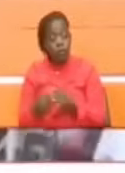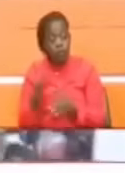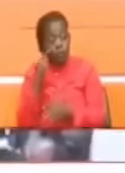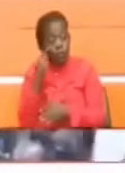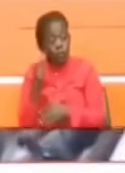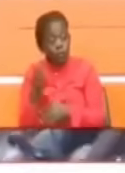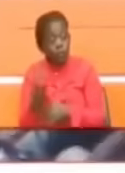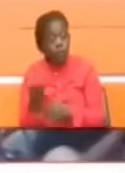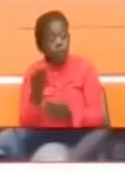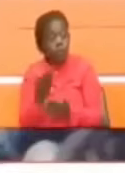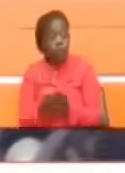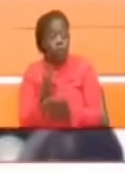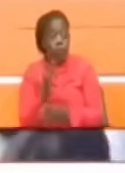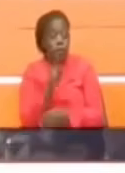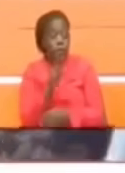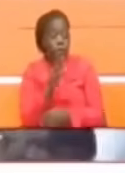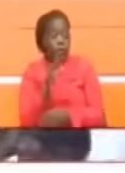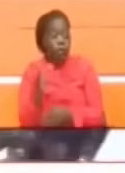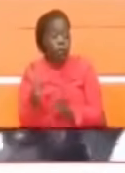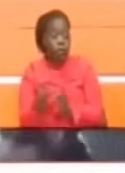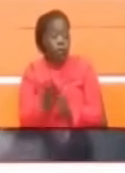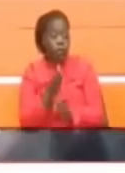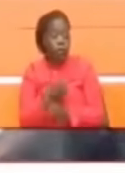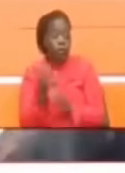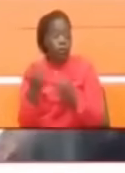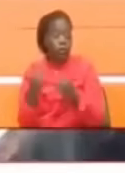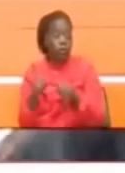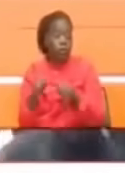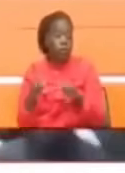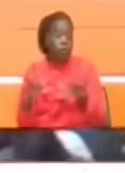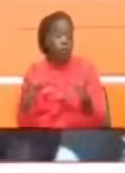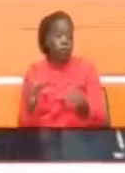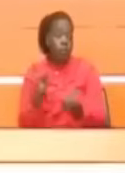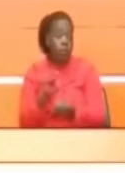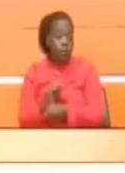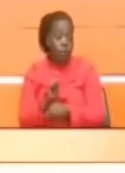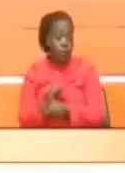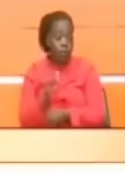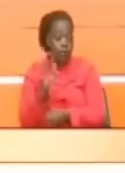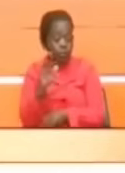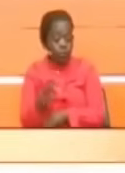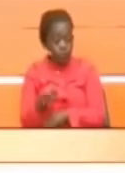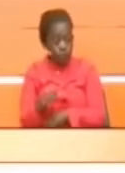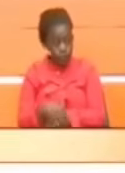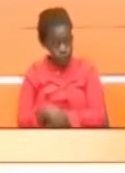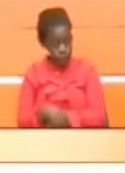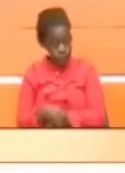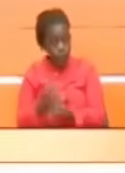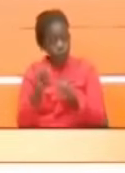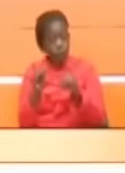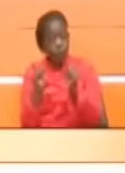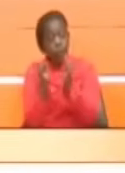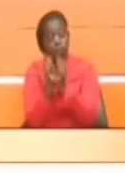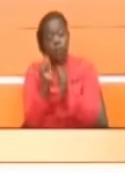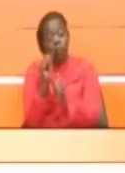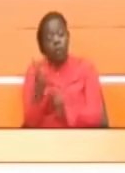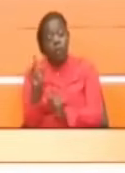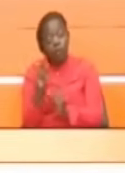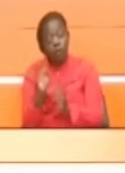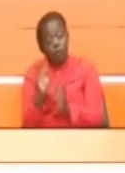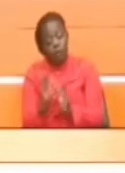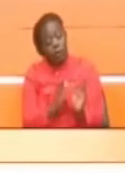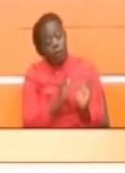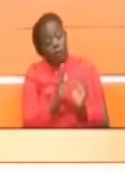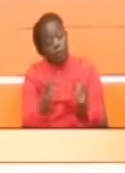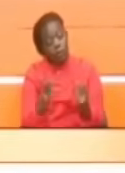zitu. Asabye KCCA okulambika ababodaboda nga bwe bakola ku batakisi. Balina okukwata abantu abo ne babateekateeka